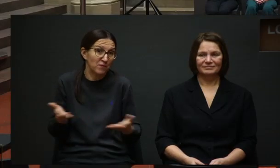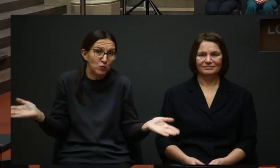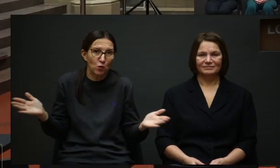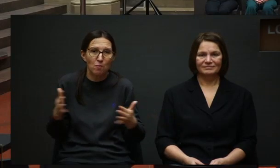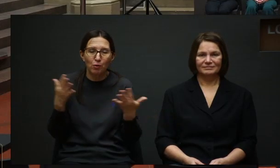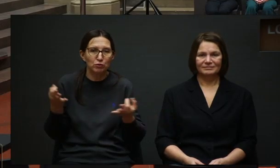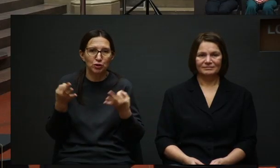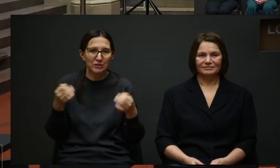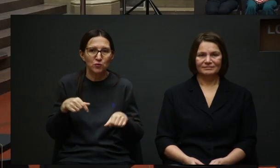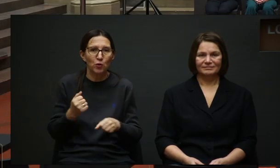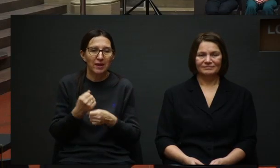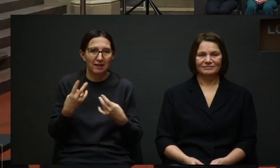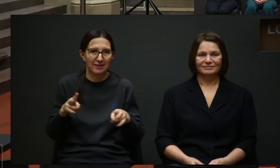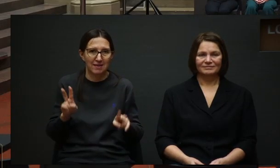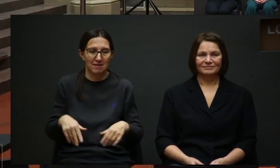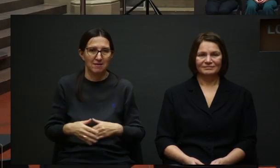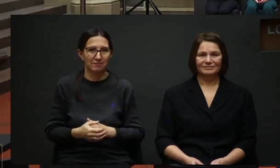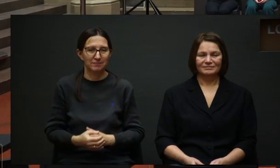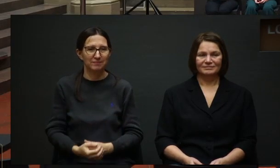все, больше ничего делать не надо.